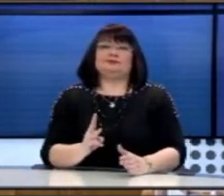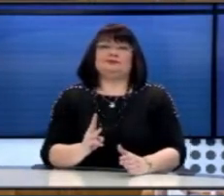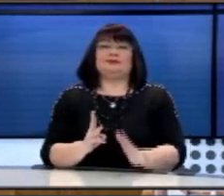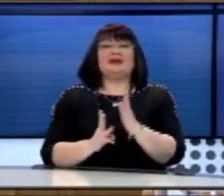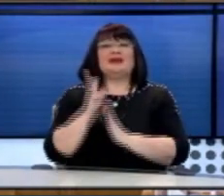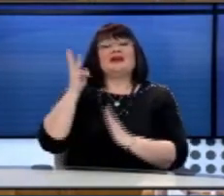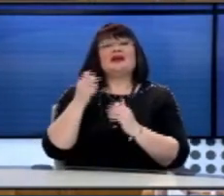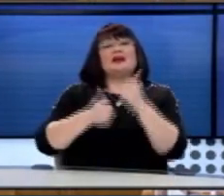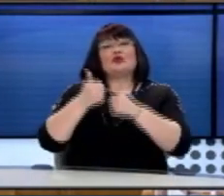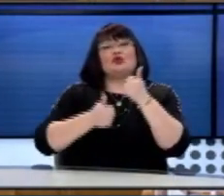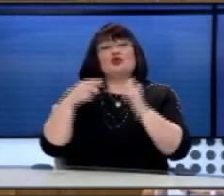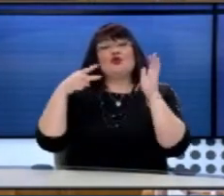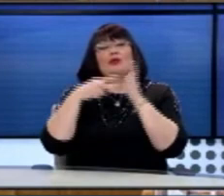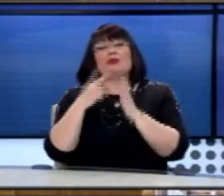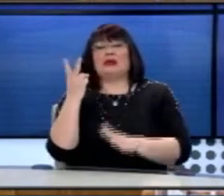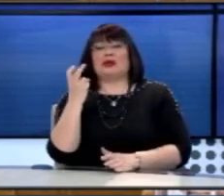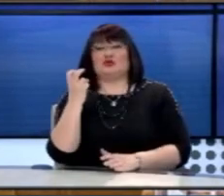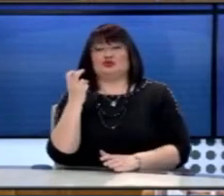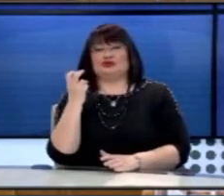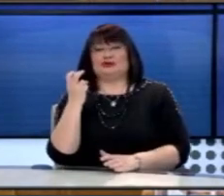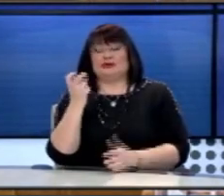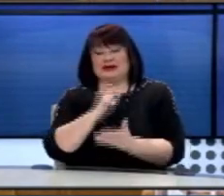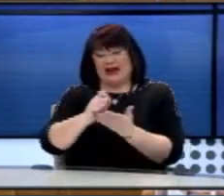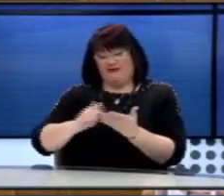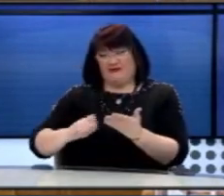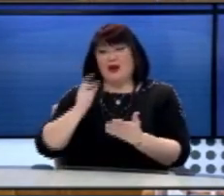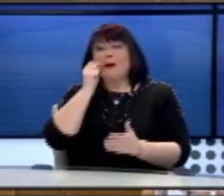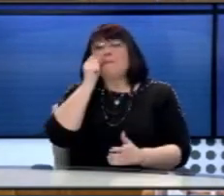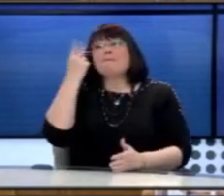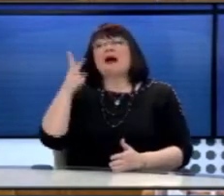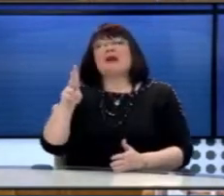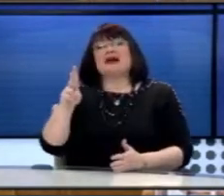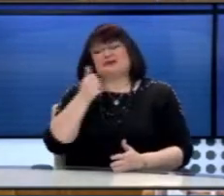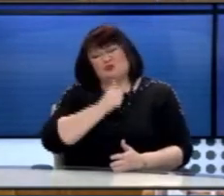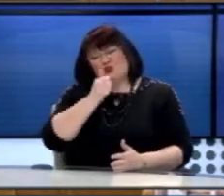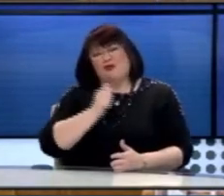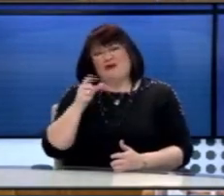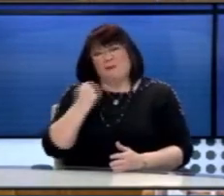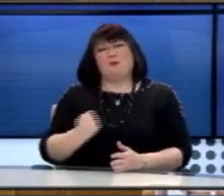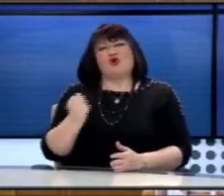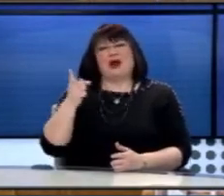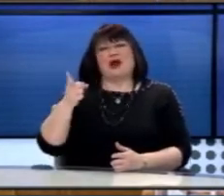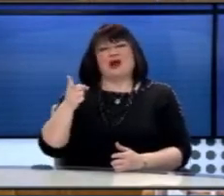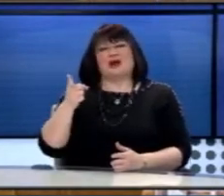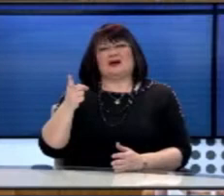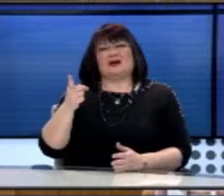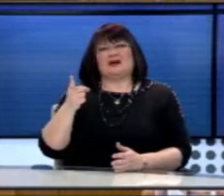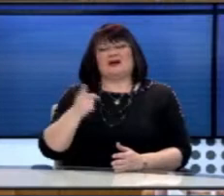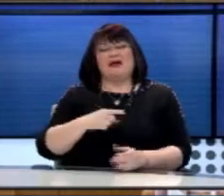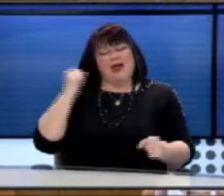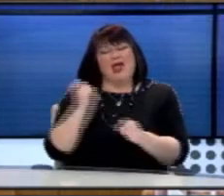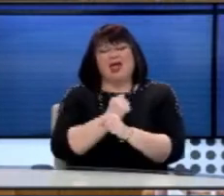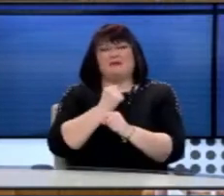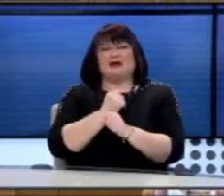Στις 13 Ιουνίου 2020 μου γράφει ο χαροκαμένος πατέρας, στοχευμένα και